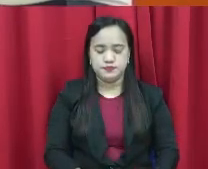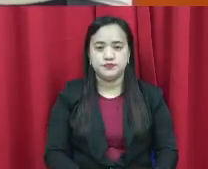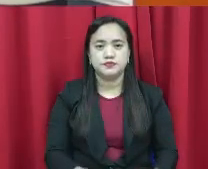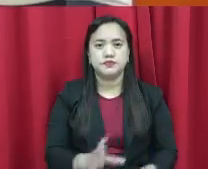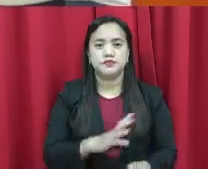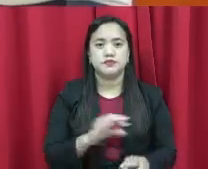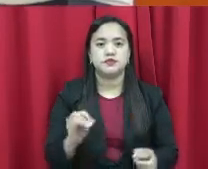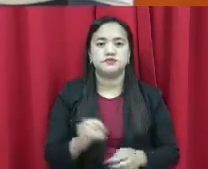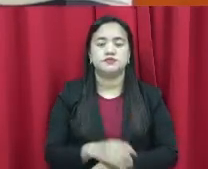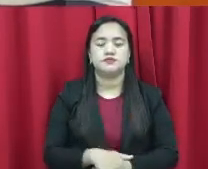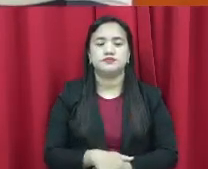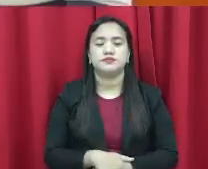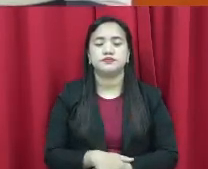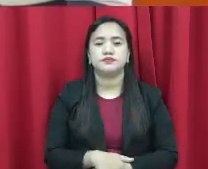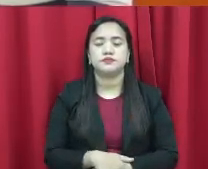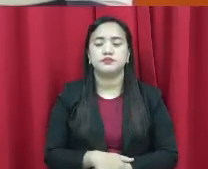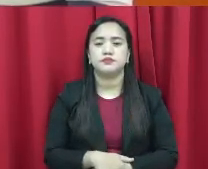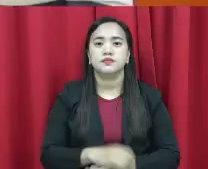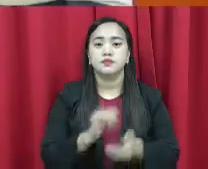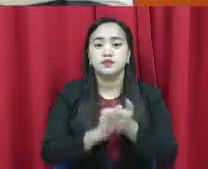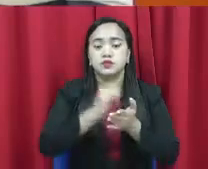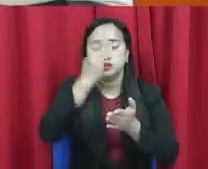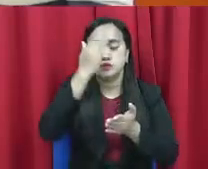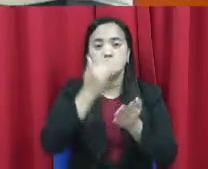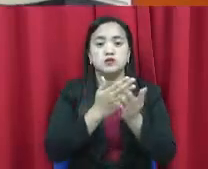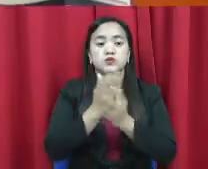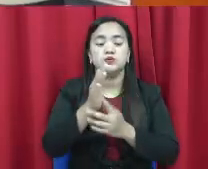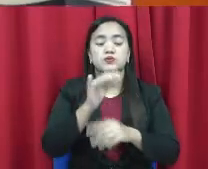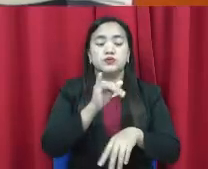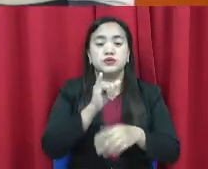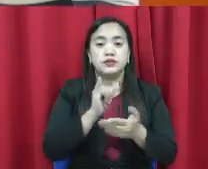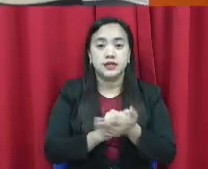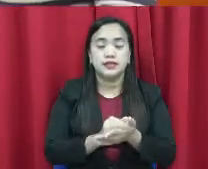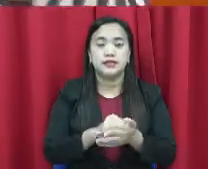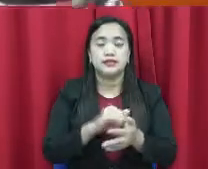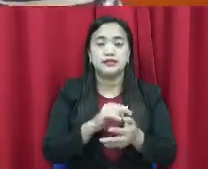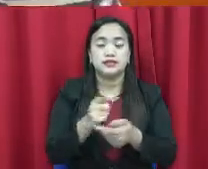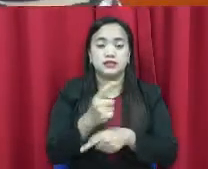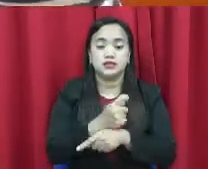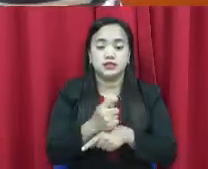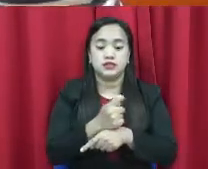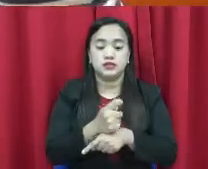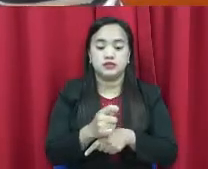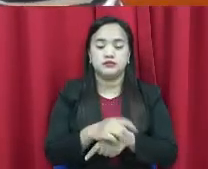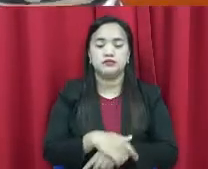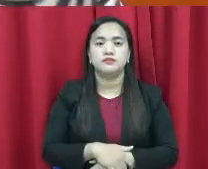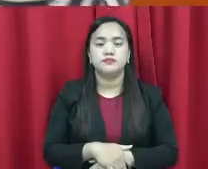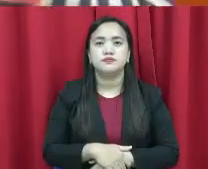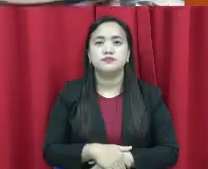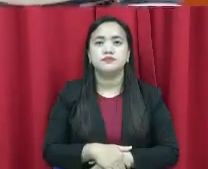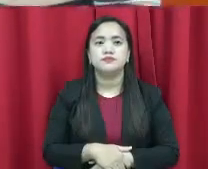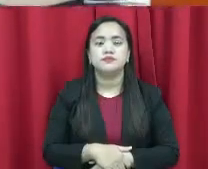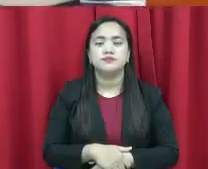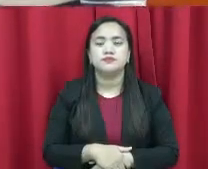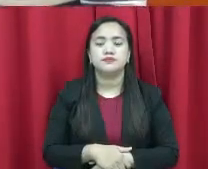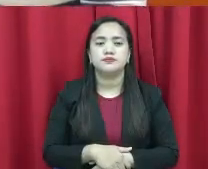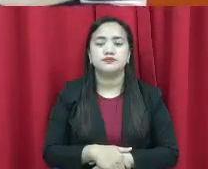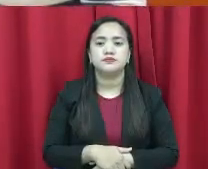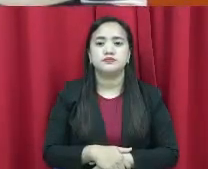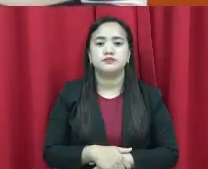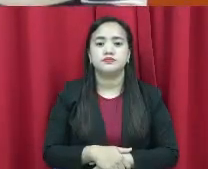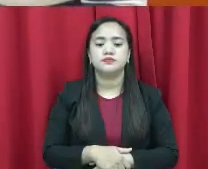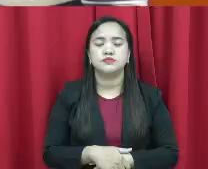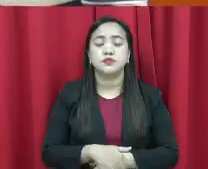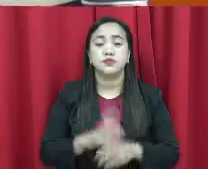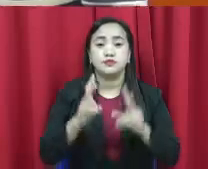pamilya kaya dahil doon sa training na yon at sa sa desisyon na yon na ginawa ko ay Sabi ko nga